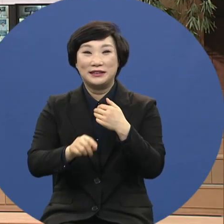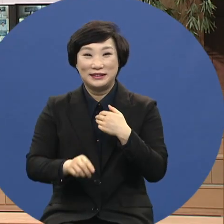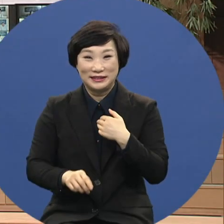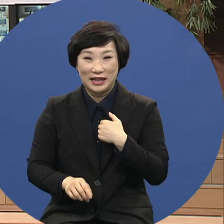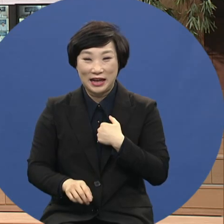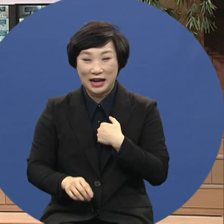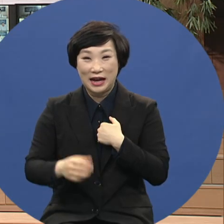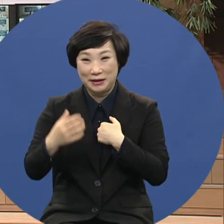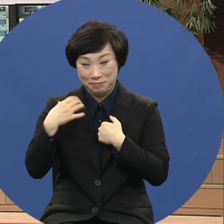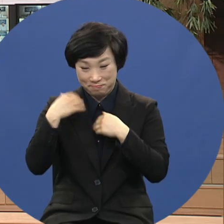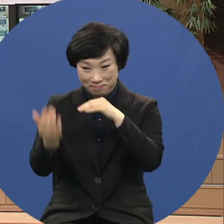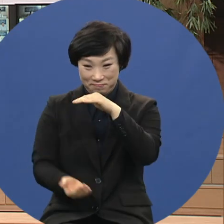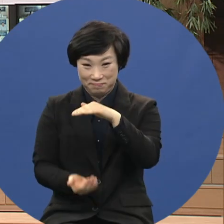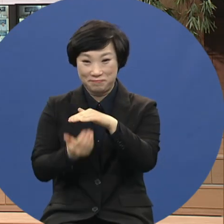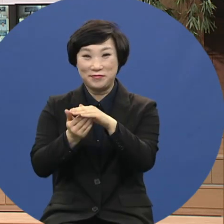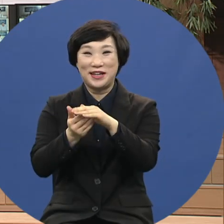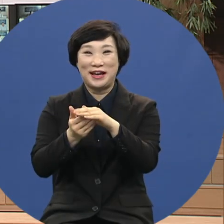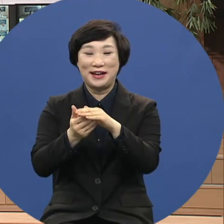내가 이루자.